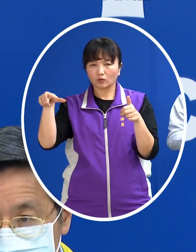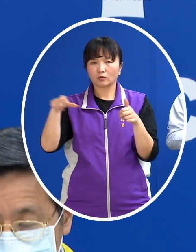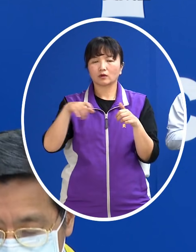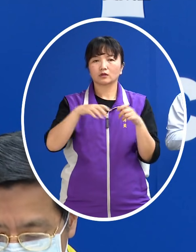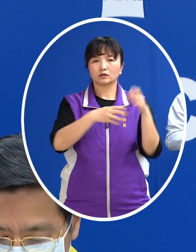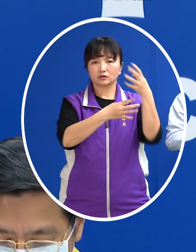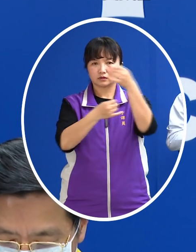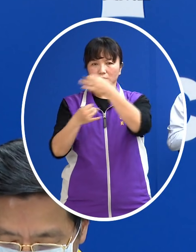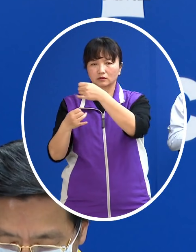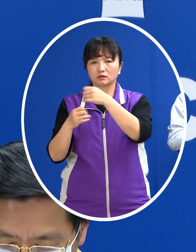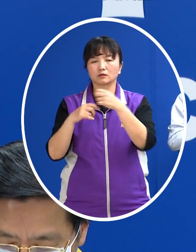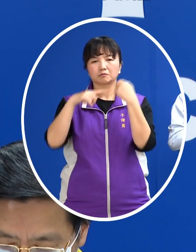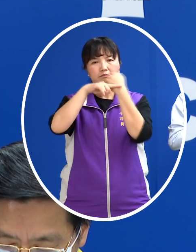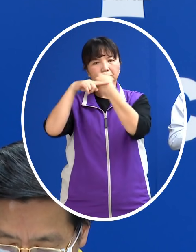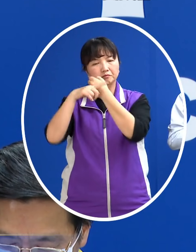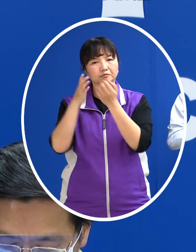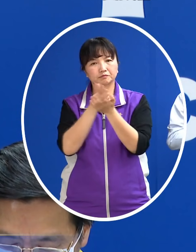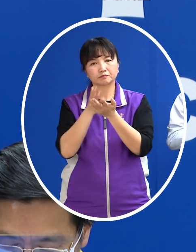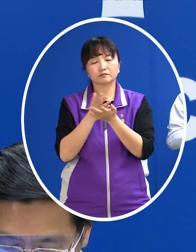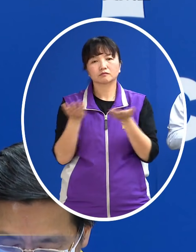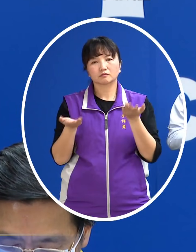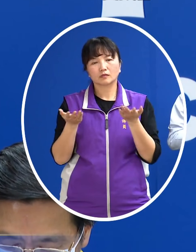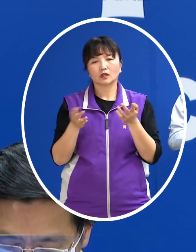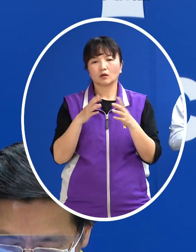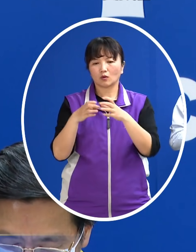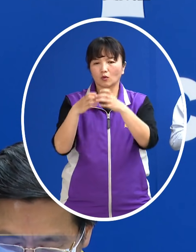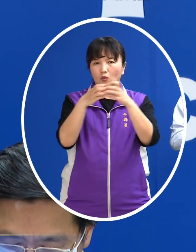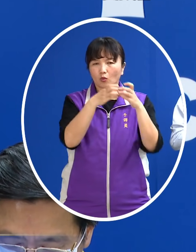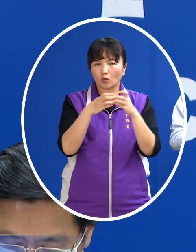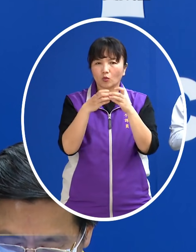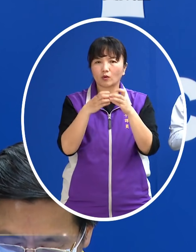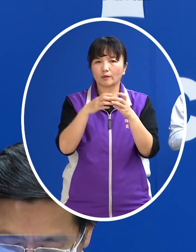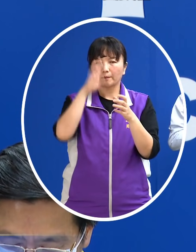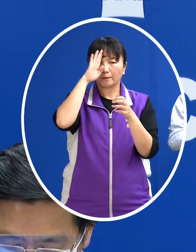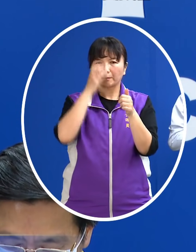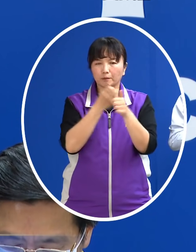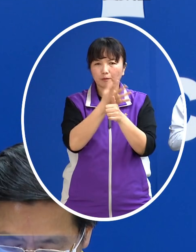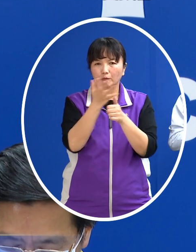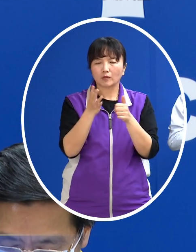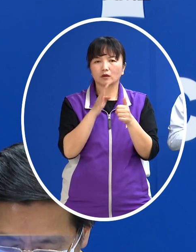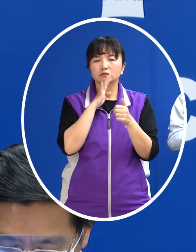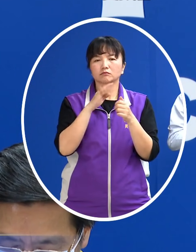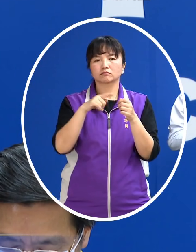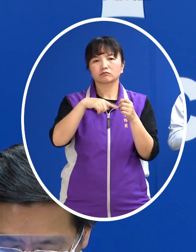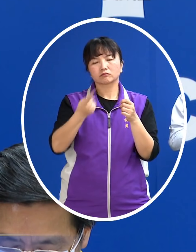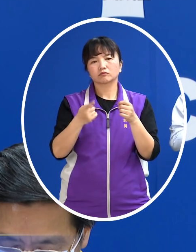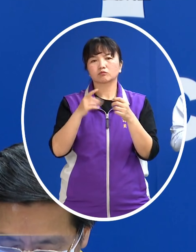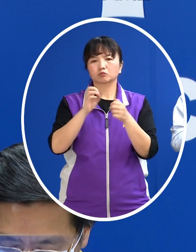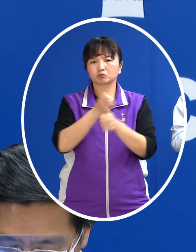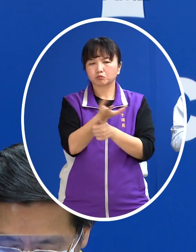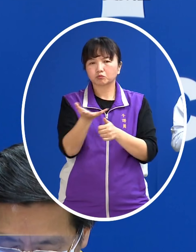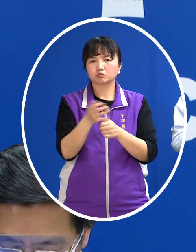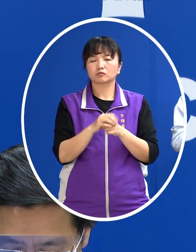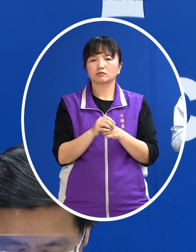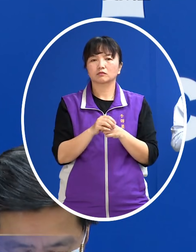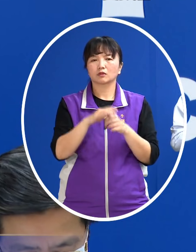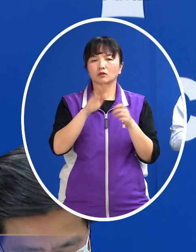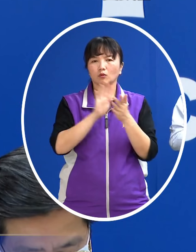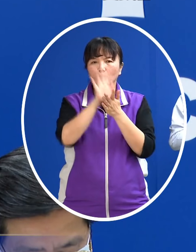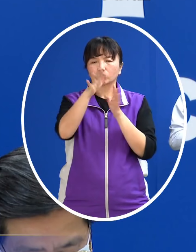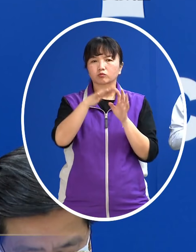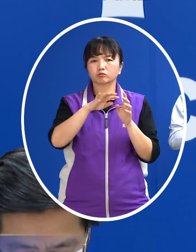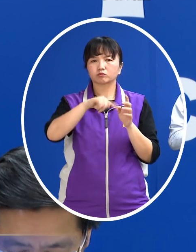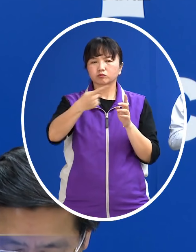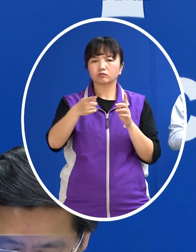事件已经进入第二波感染。 本次群聚的事件已经进入了次波感染啊，那后续当然是